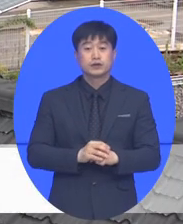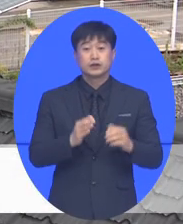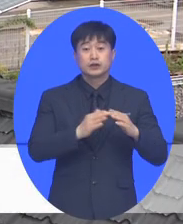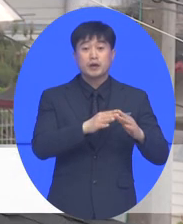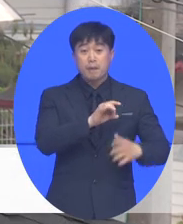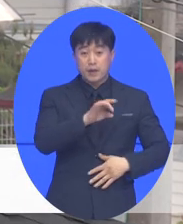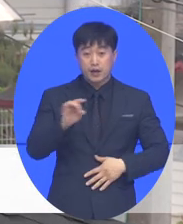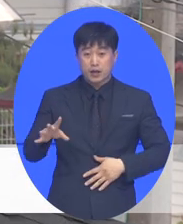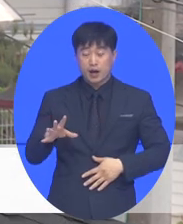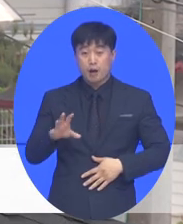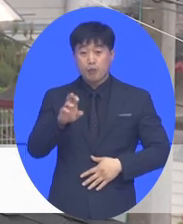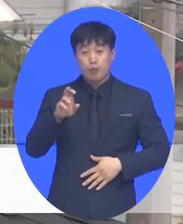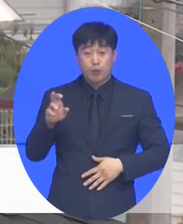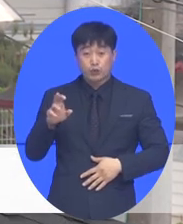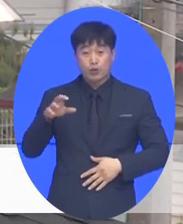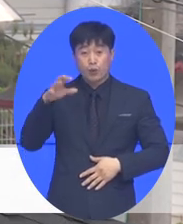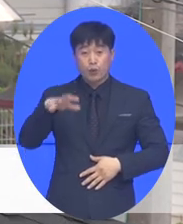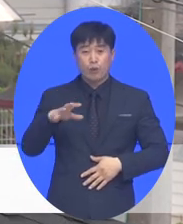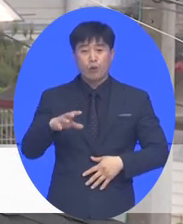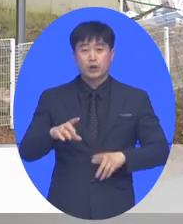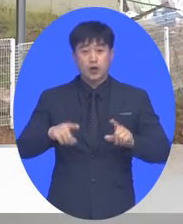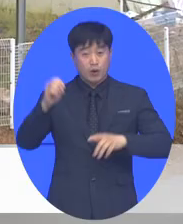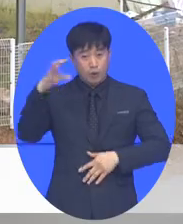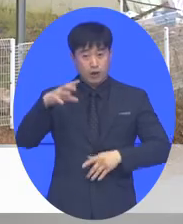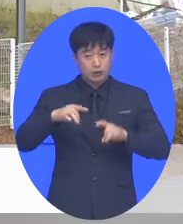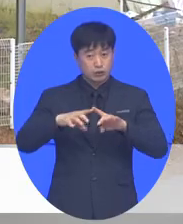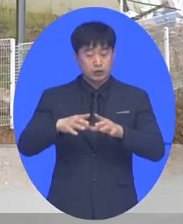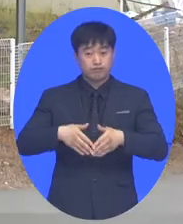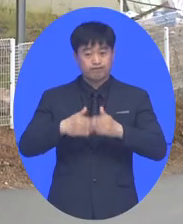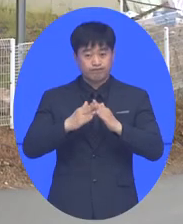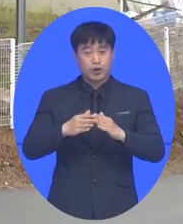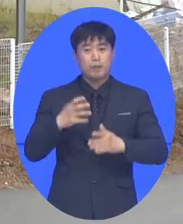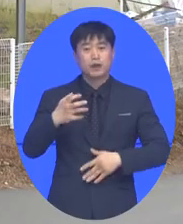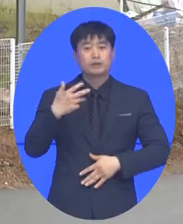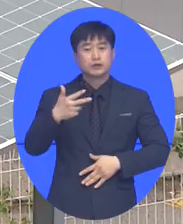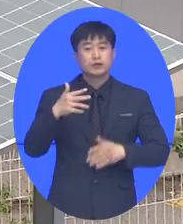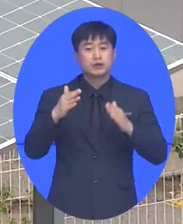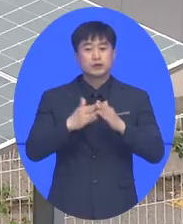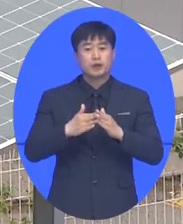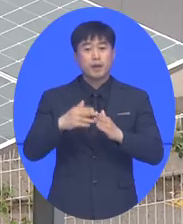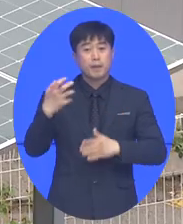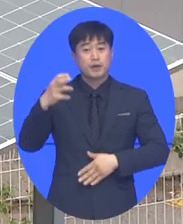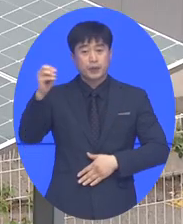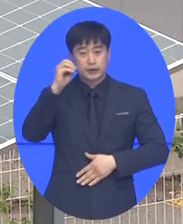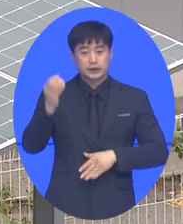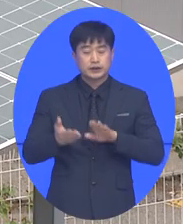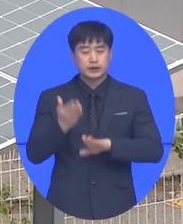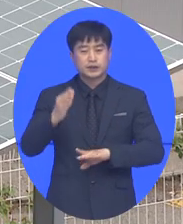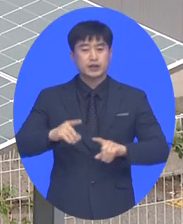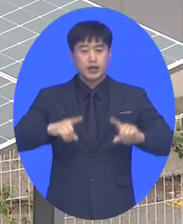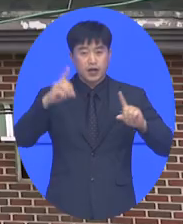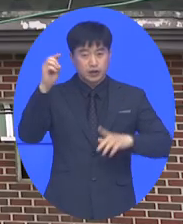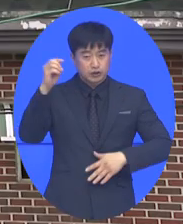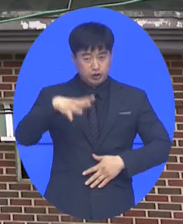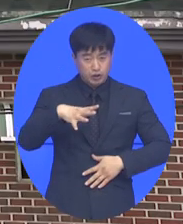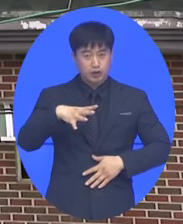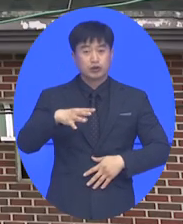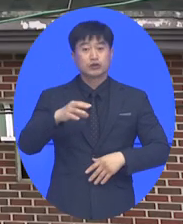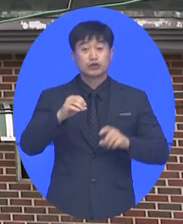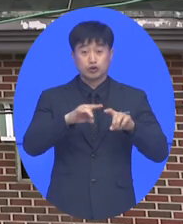태양광 설비를 단 포천 우금일리 마을. 87가구가 사는데 80% 이상이 태양광 설비를